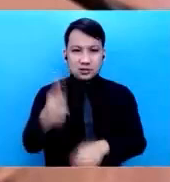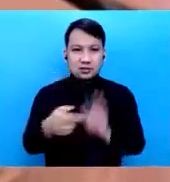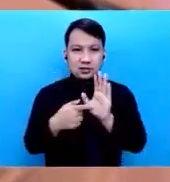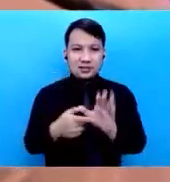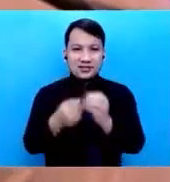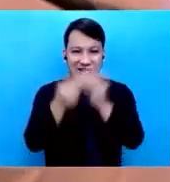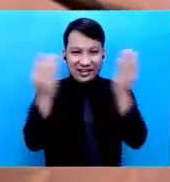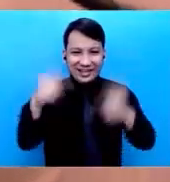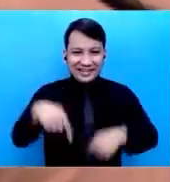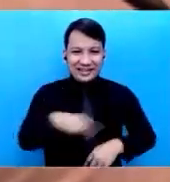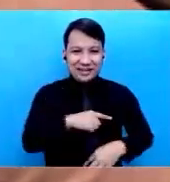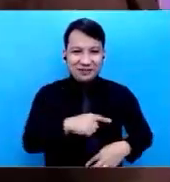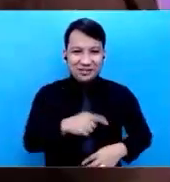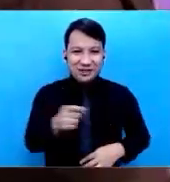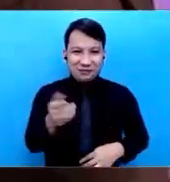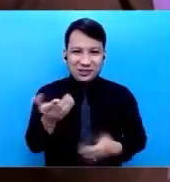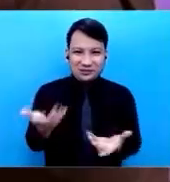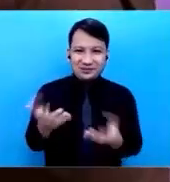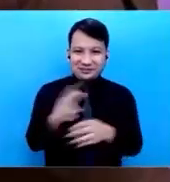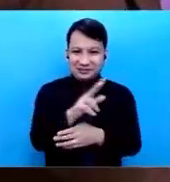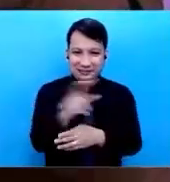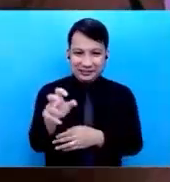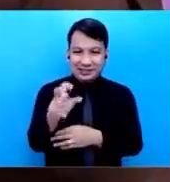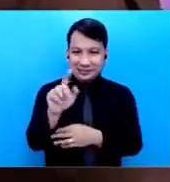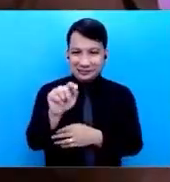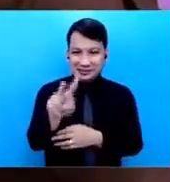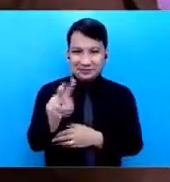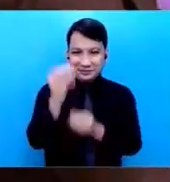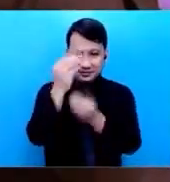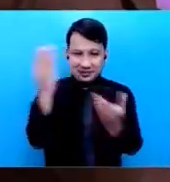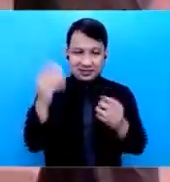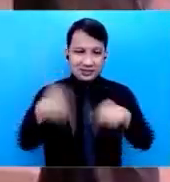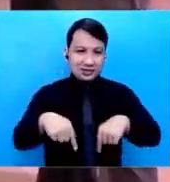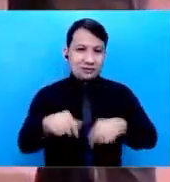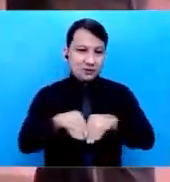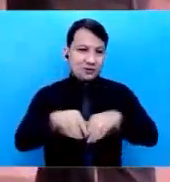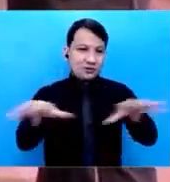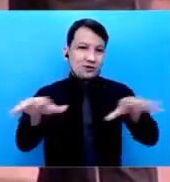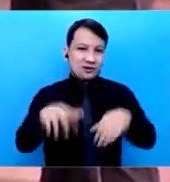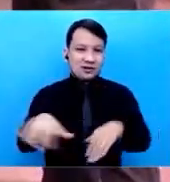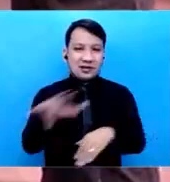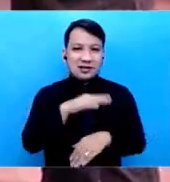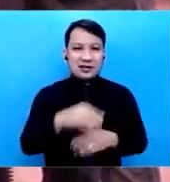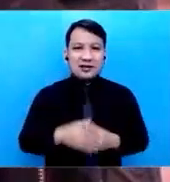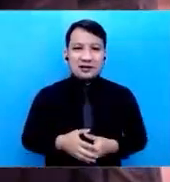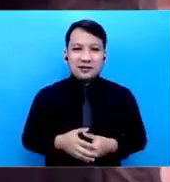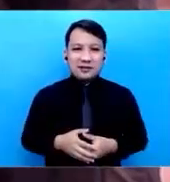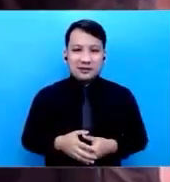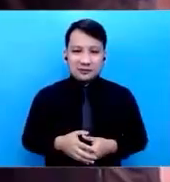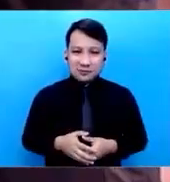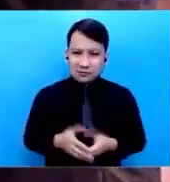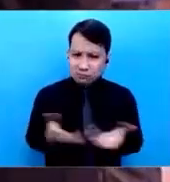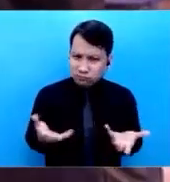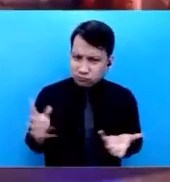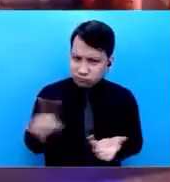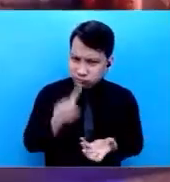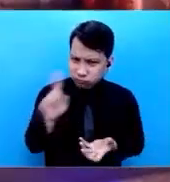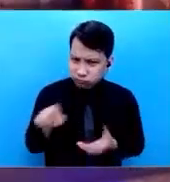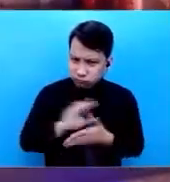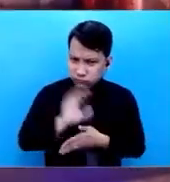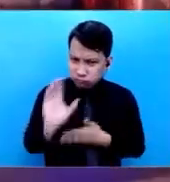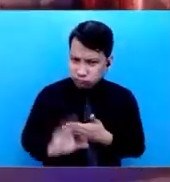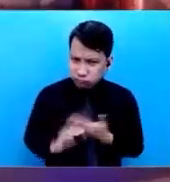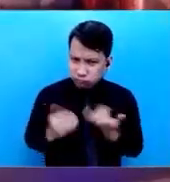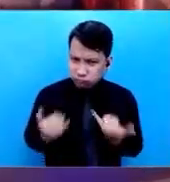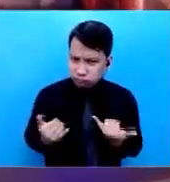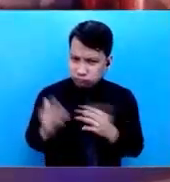mapakikinggan sa nasa 300 TV at radio stations nationwide. Sa mga nagtatanong kung kompleto bang